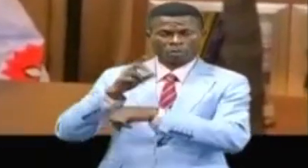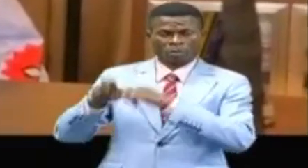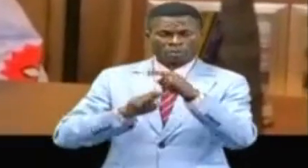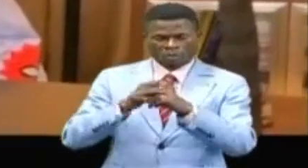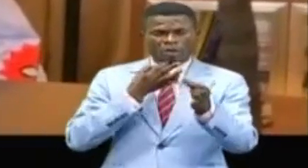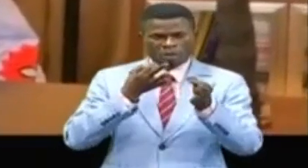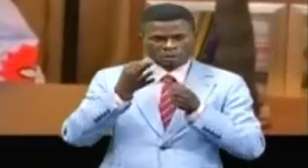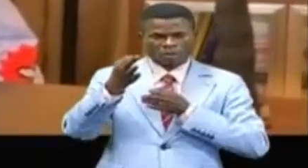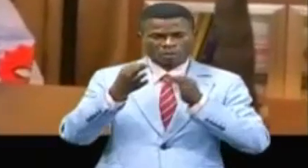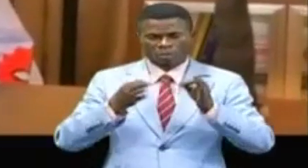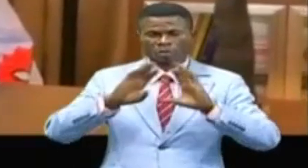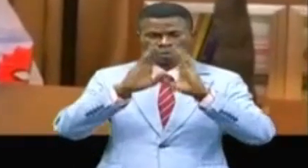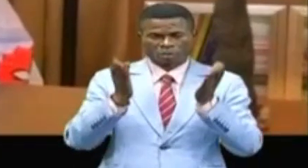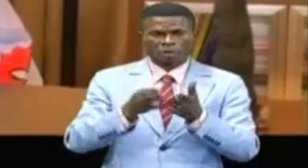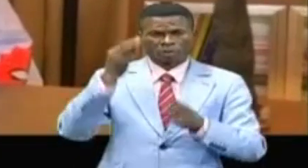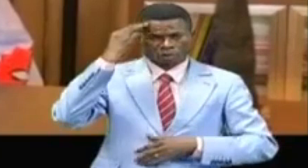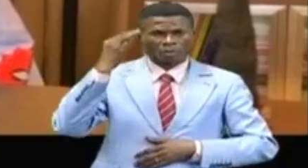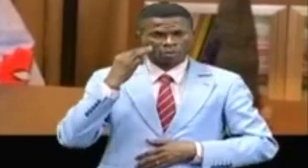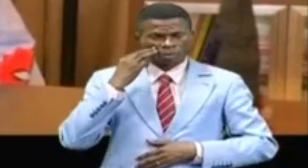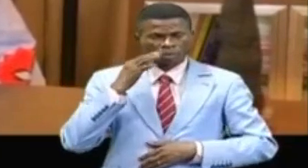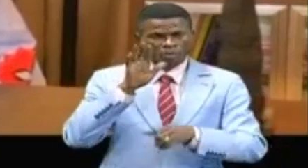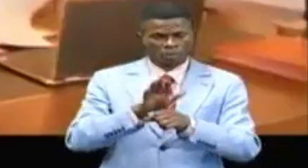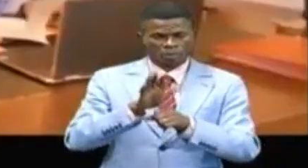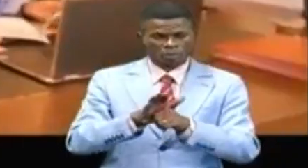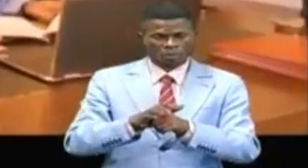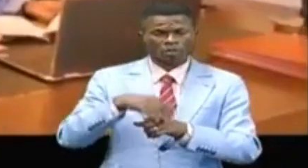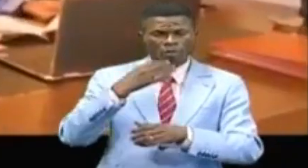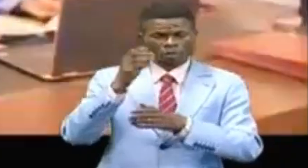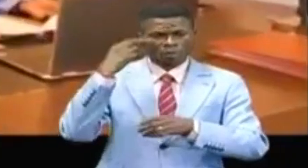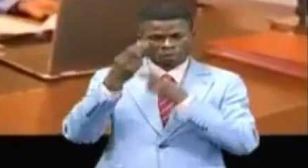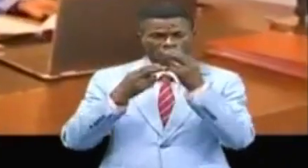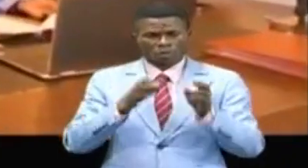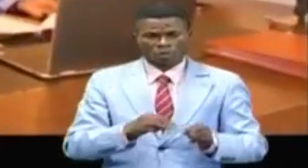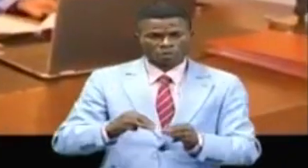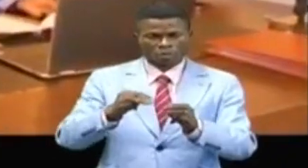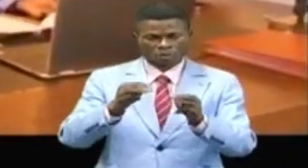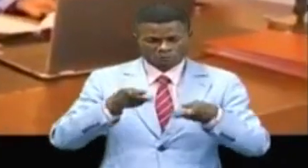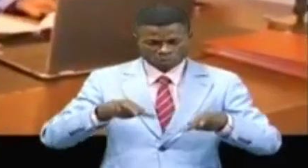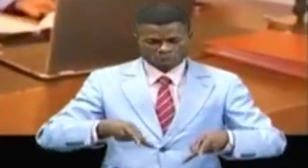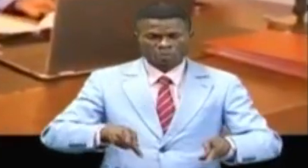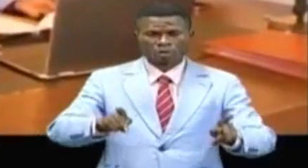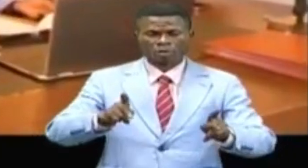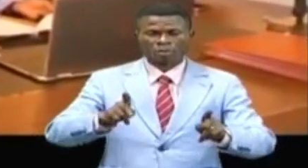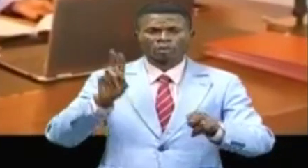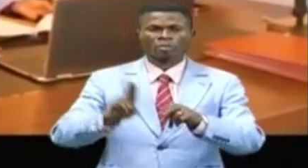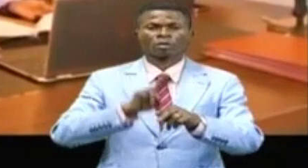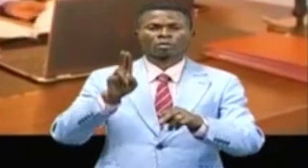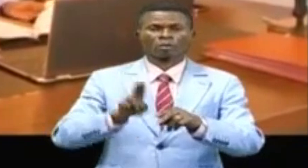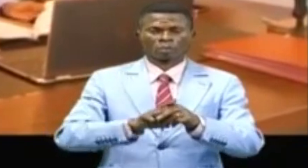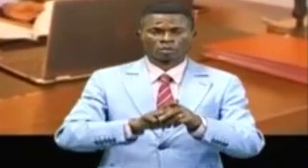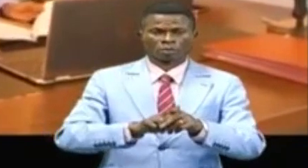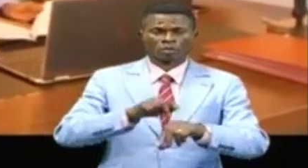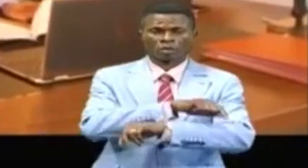expliqué aux membres du Conseil les différents contours ainsi que le mécanisme qui vont permettre la mise en œuvre de cette